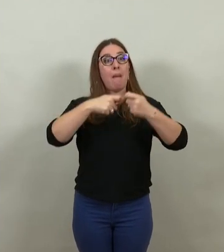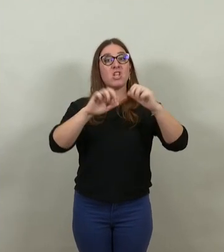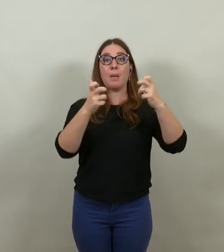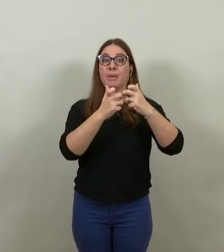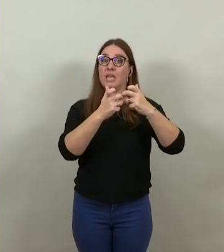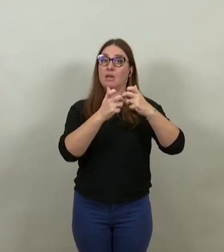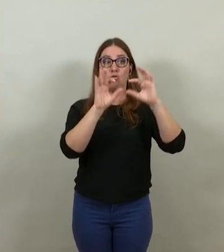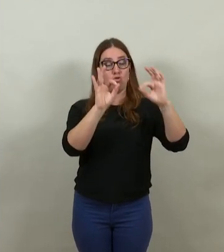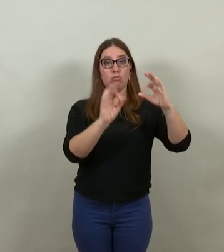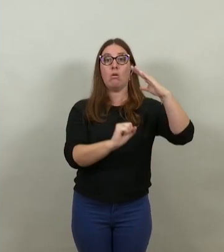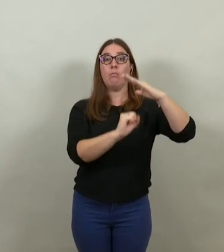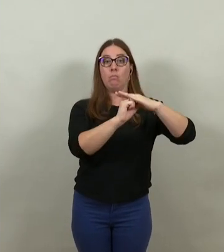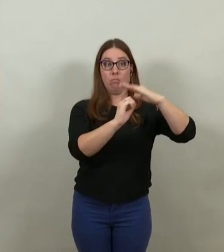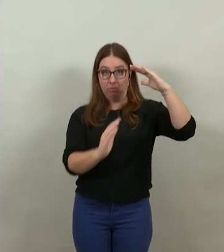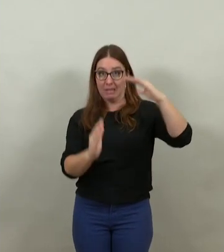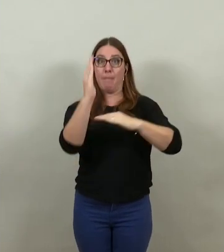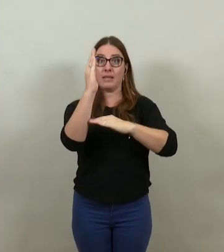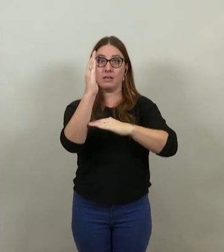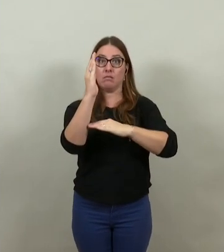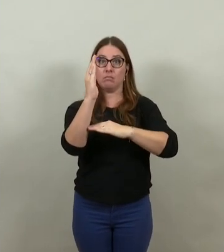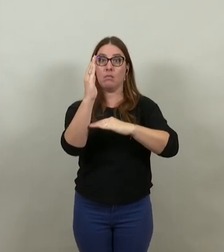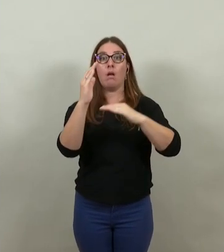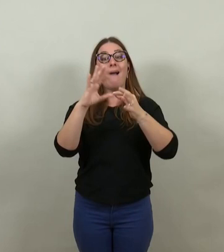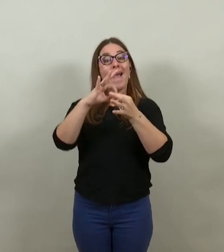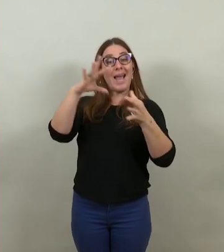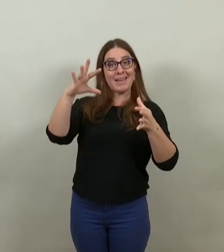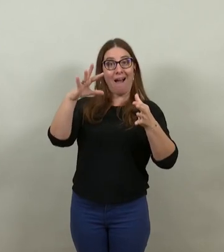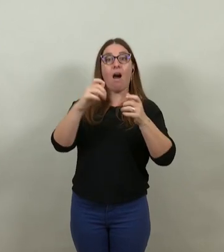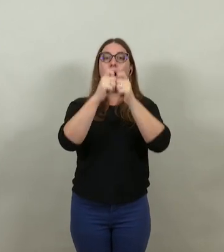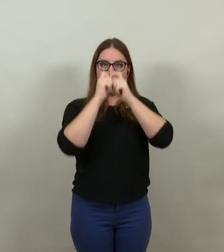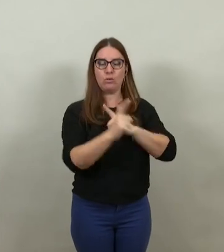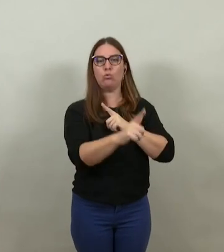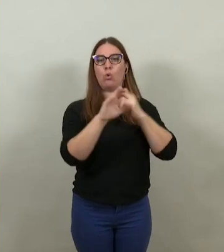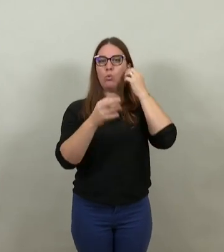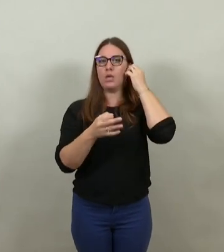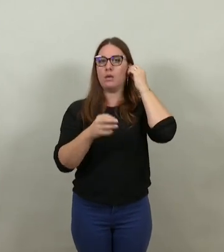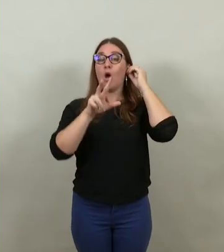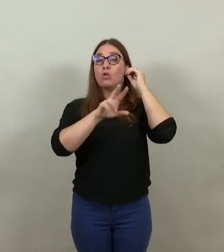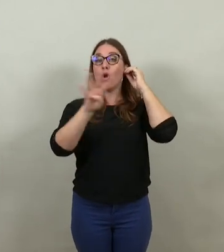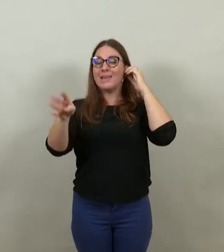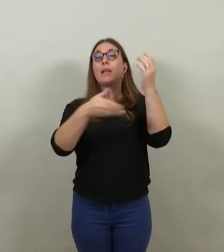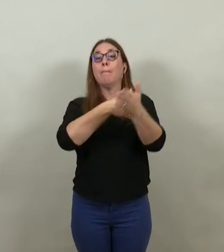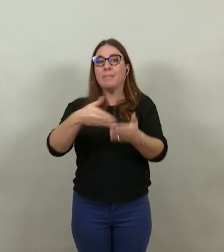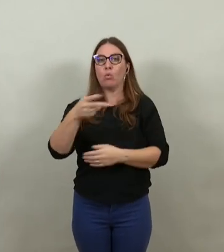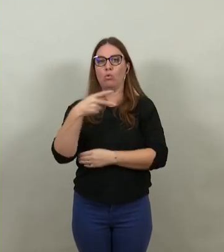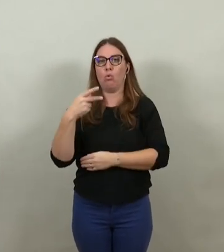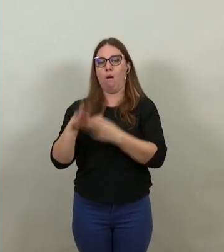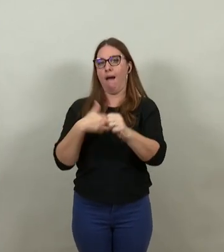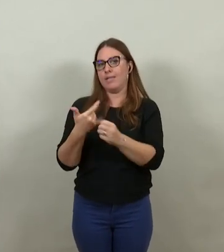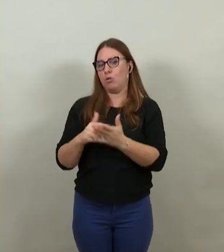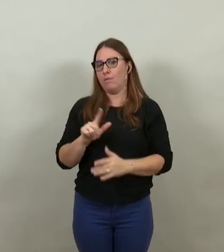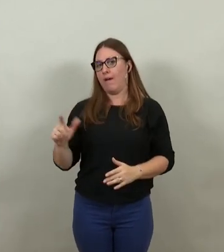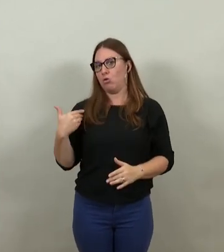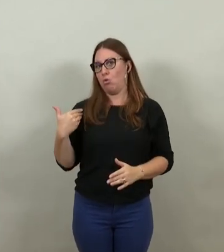garanti long terme il y a bien restitution euh et et ce sont ailleurs 34 millions d'euros en 2022 qui